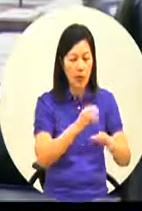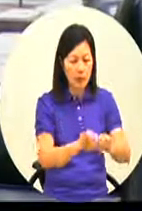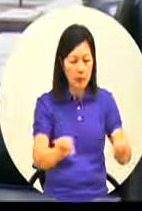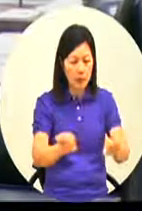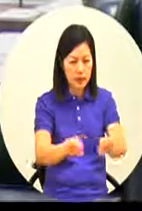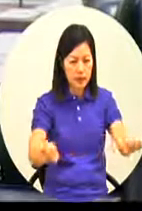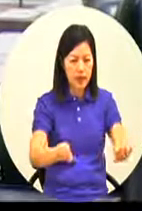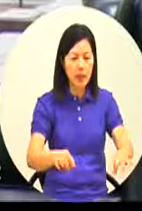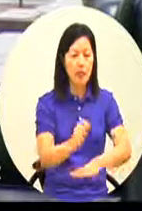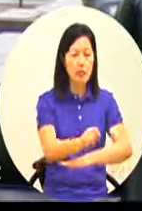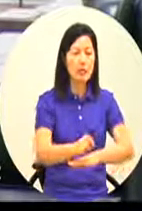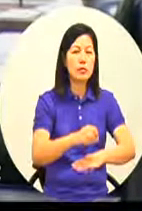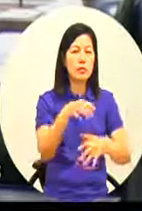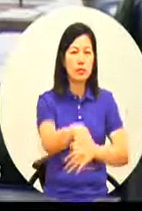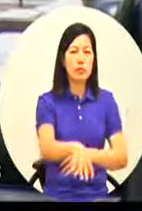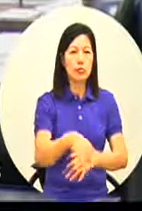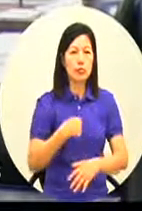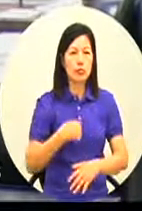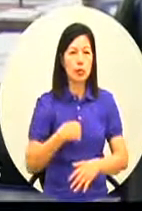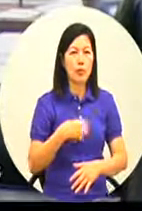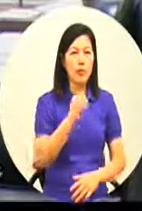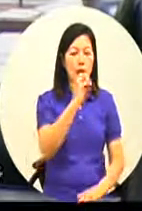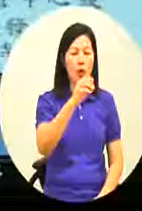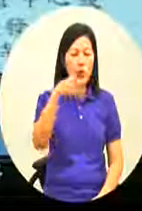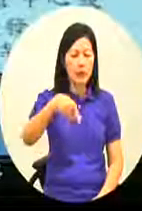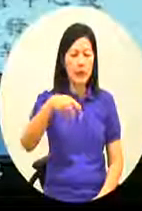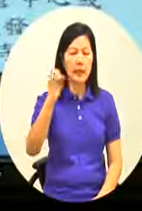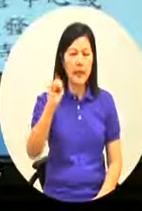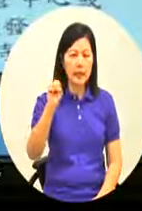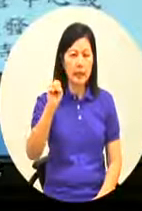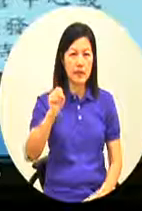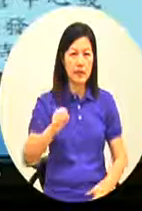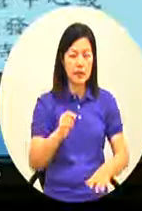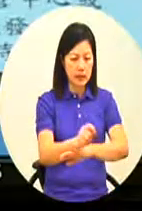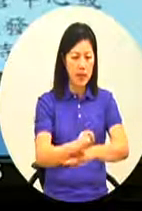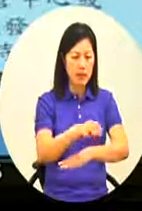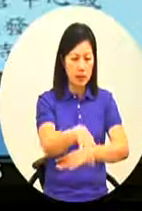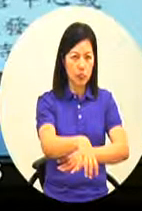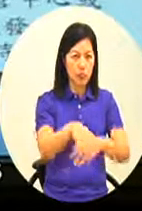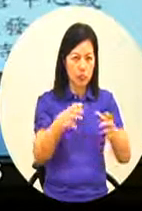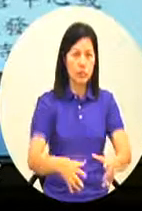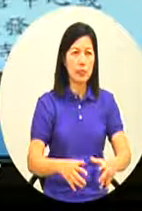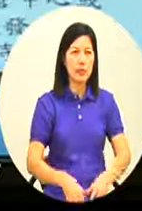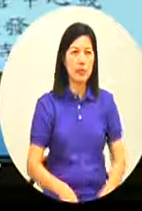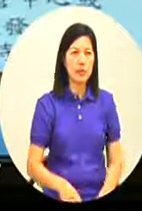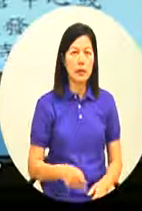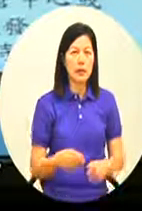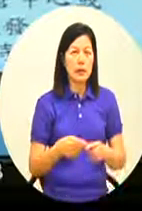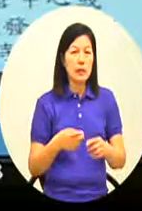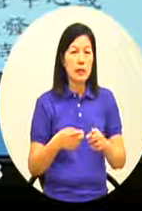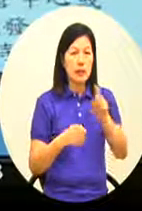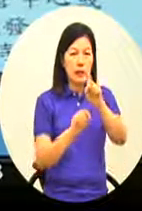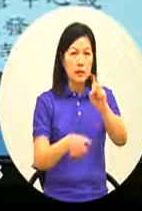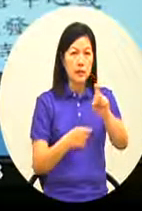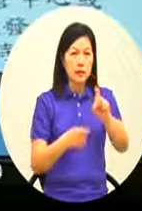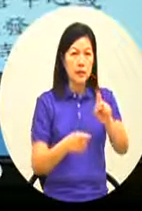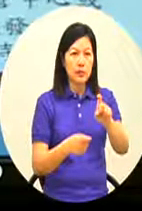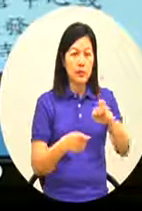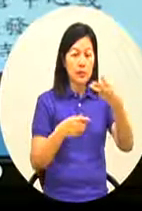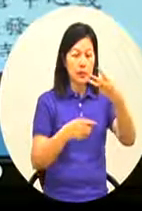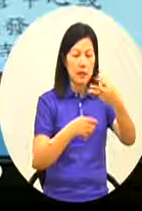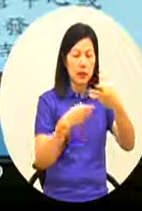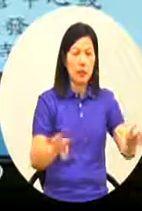室，也就是我们俗称的 OPS 办公室。在上个月三多路跟凯旋路的气体的外泄的部